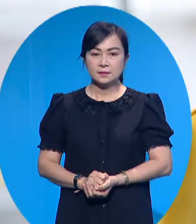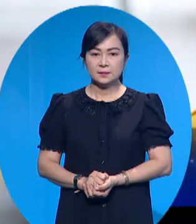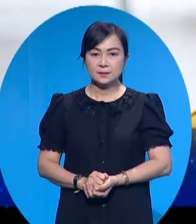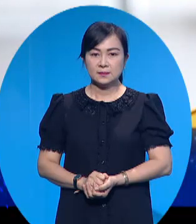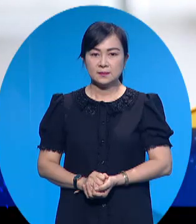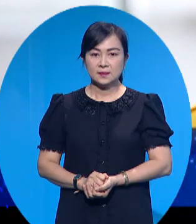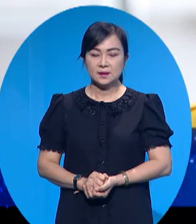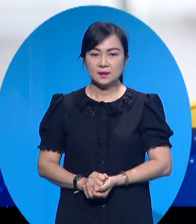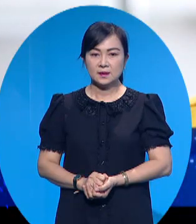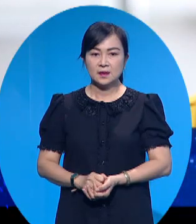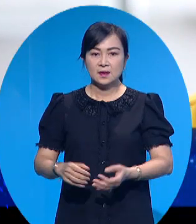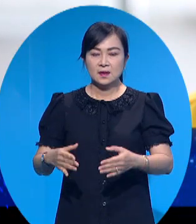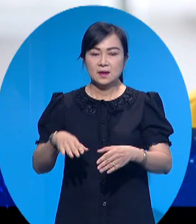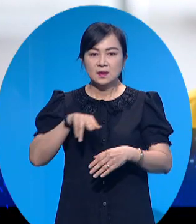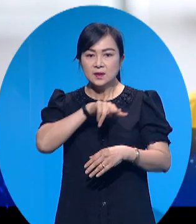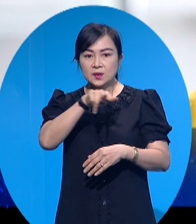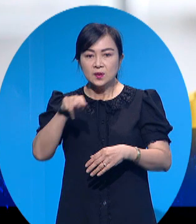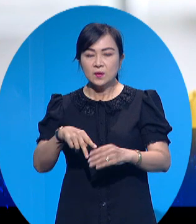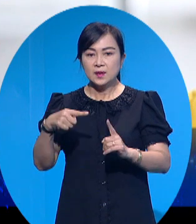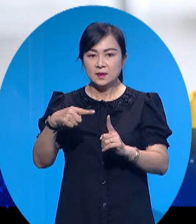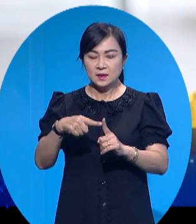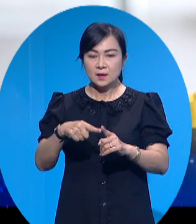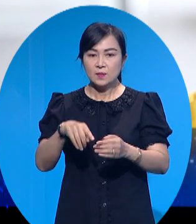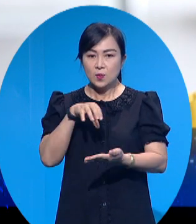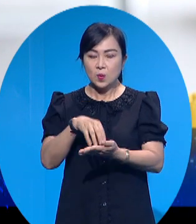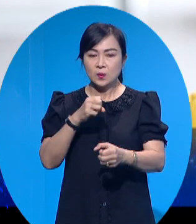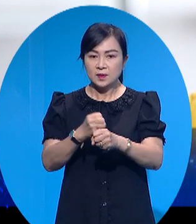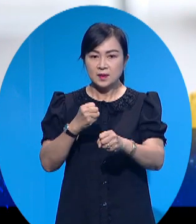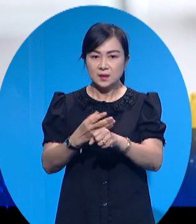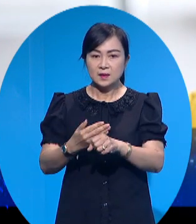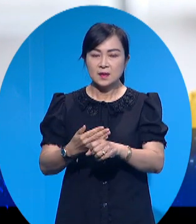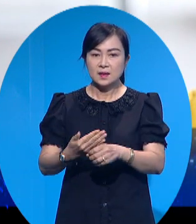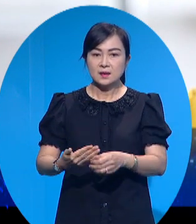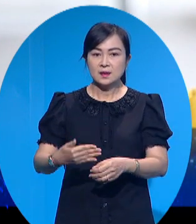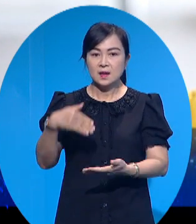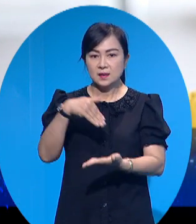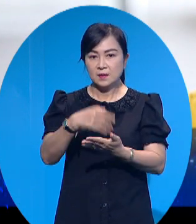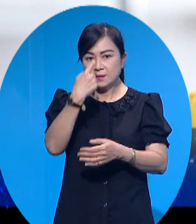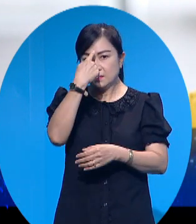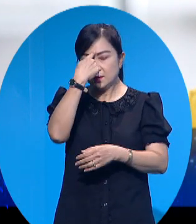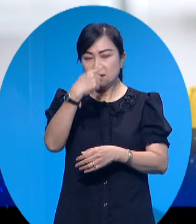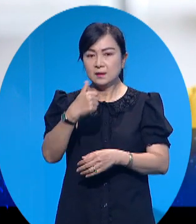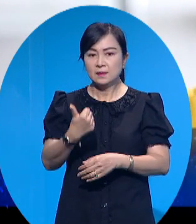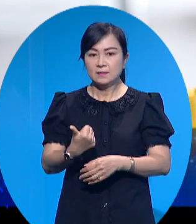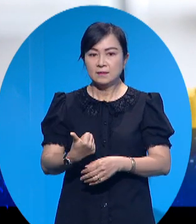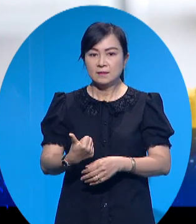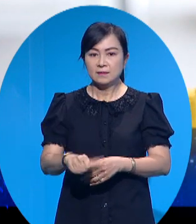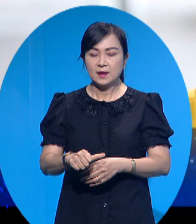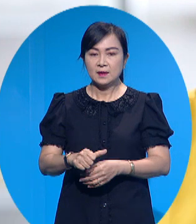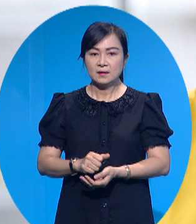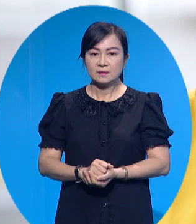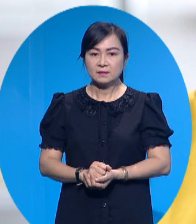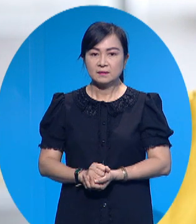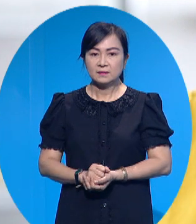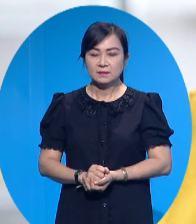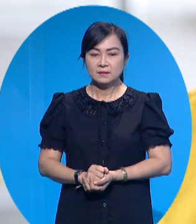Danh dự là đến để tham quan trực tiếp cái nơi sản xuất thì để tạo thêm cái niềm tin là rồi là